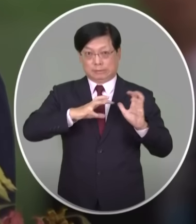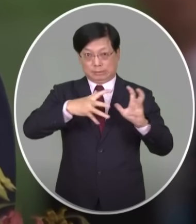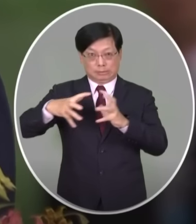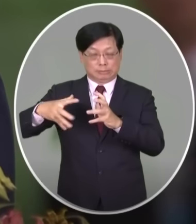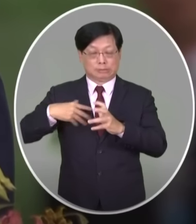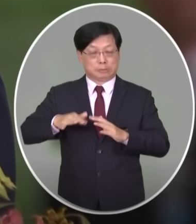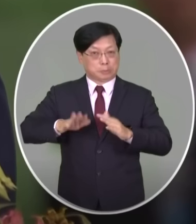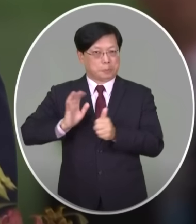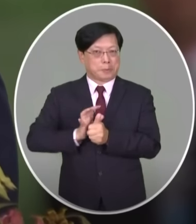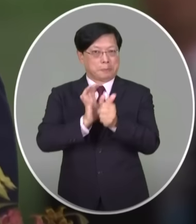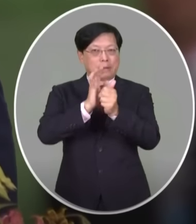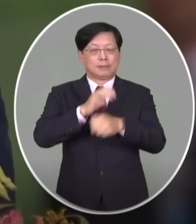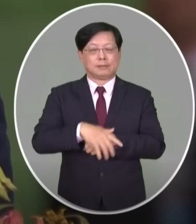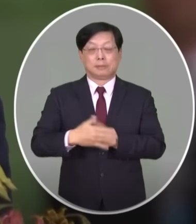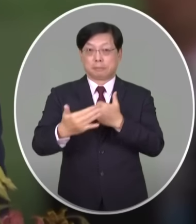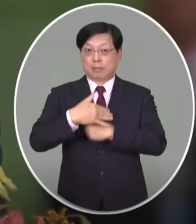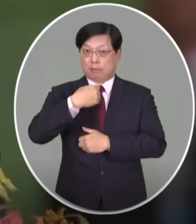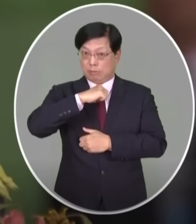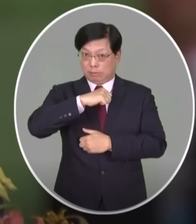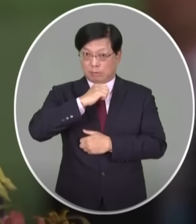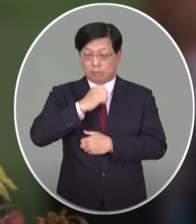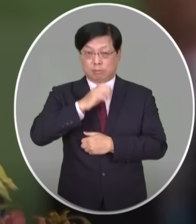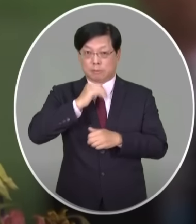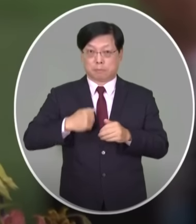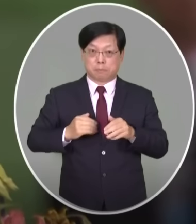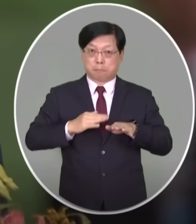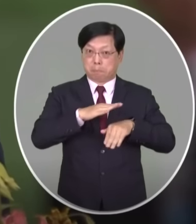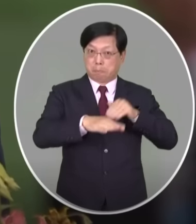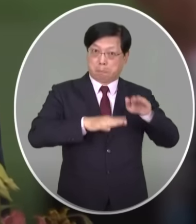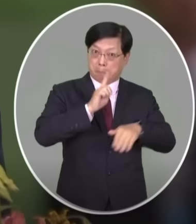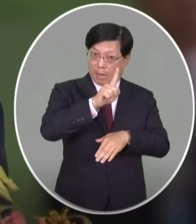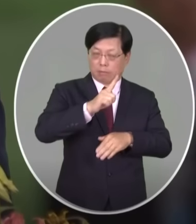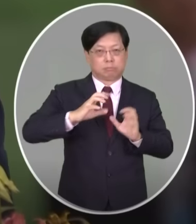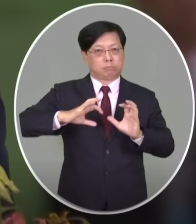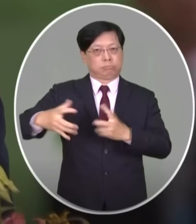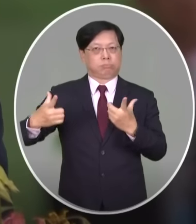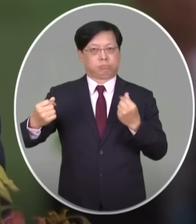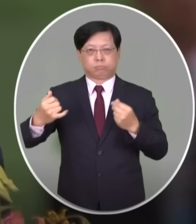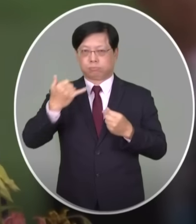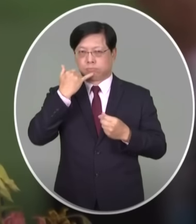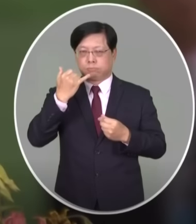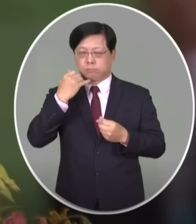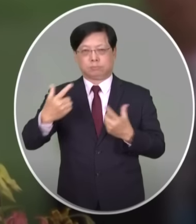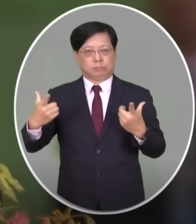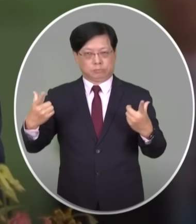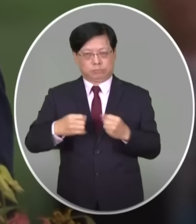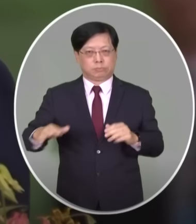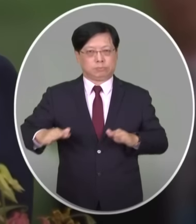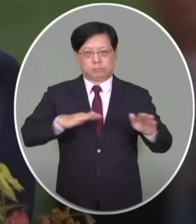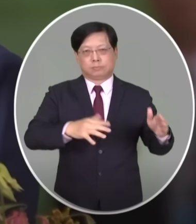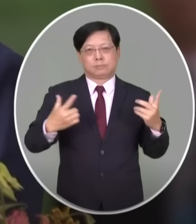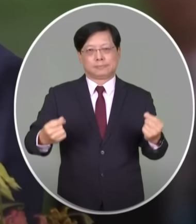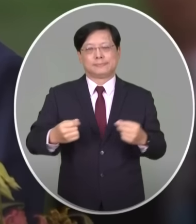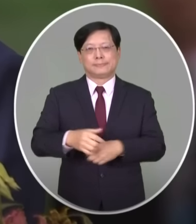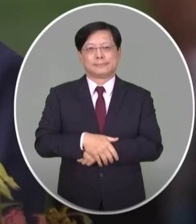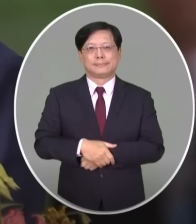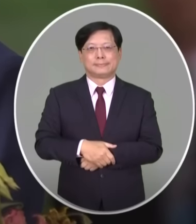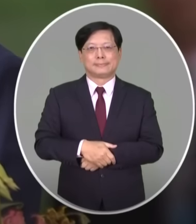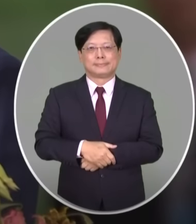手，让台湾每前进一步，世界就向前一步。